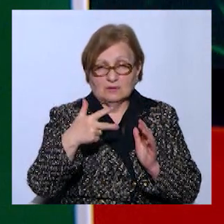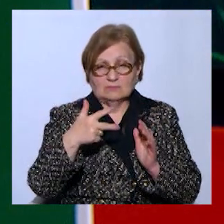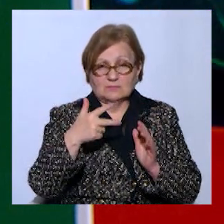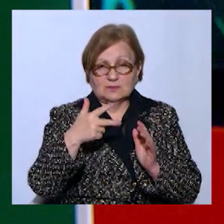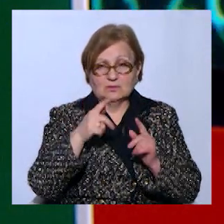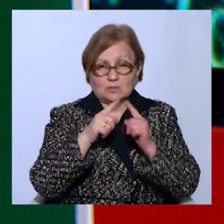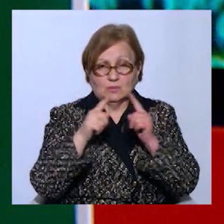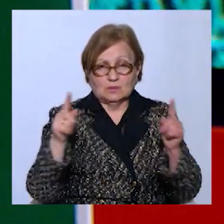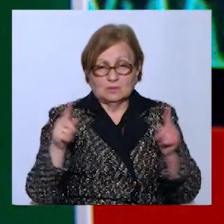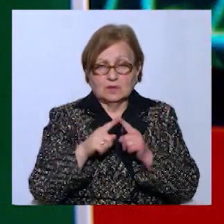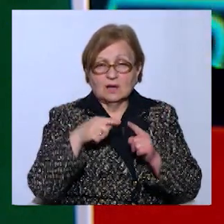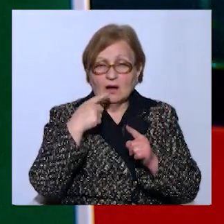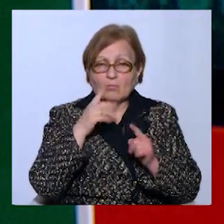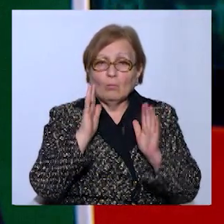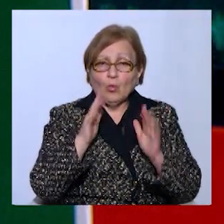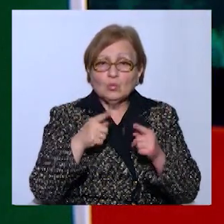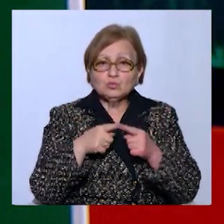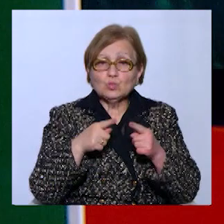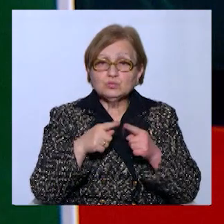ახულკუთხა. კუთხეების მიხედვით ლაპარაკობ მე.